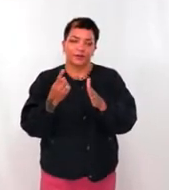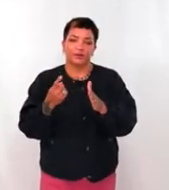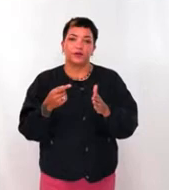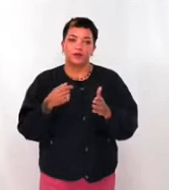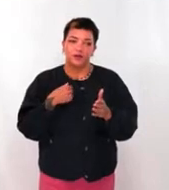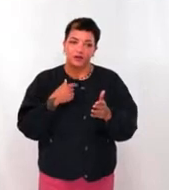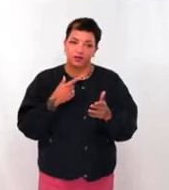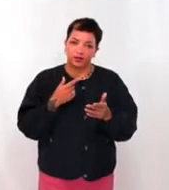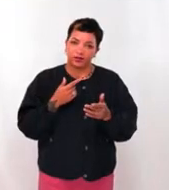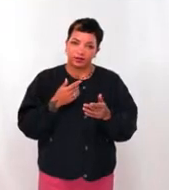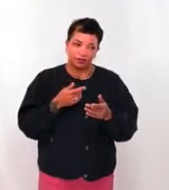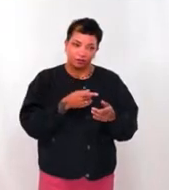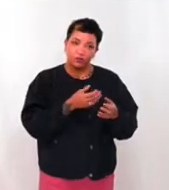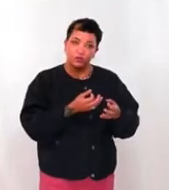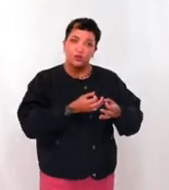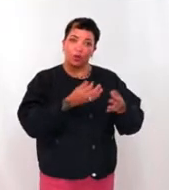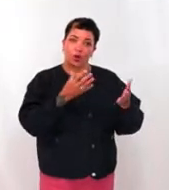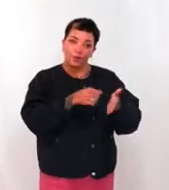cette surfiscalisation?